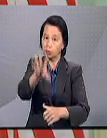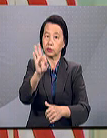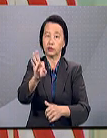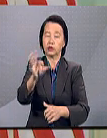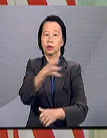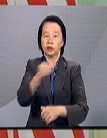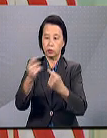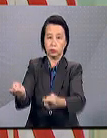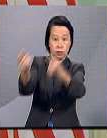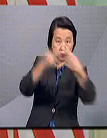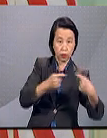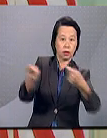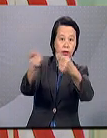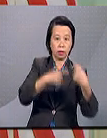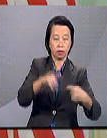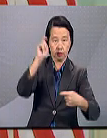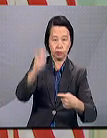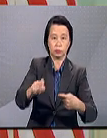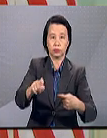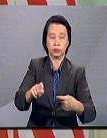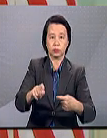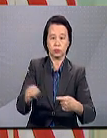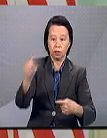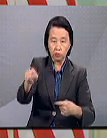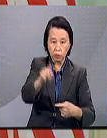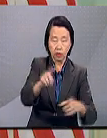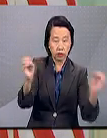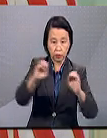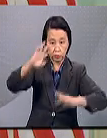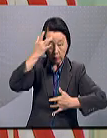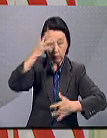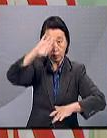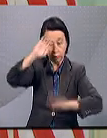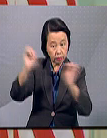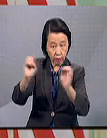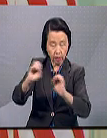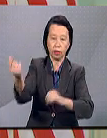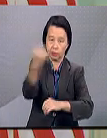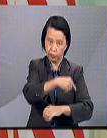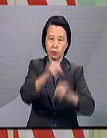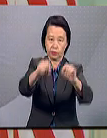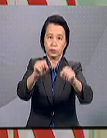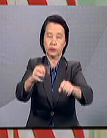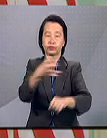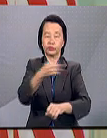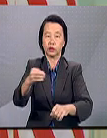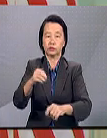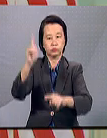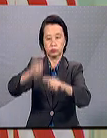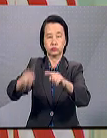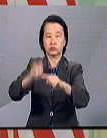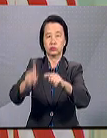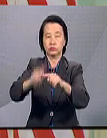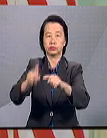malah kehadiran pun mesti mereka yang tidak bergejala dan tidak